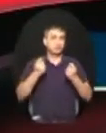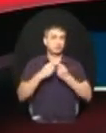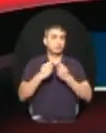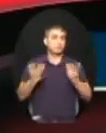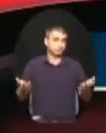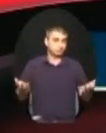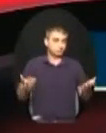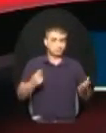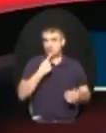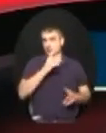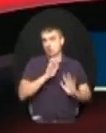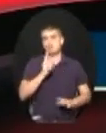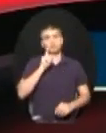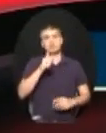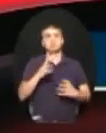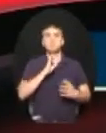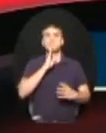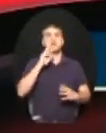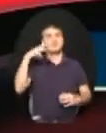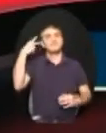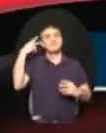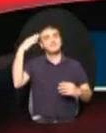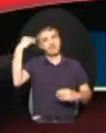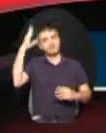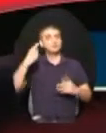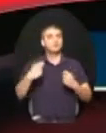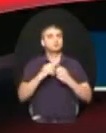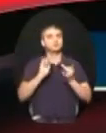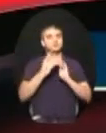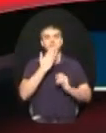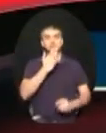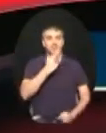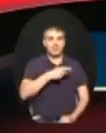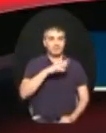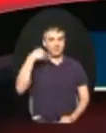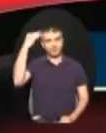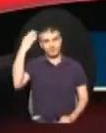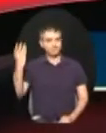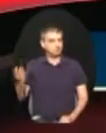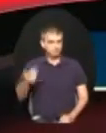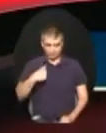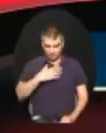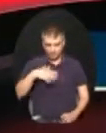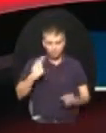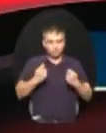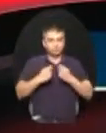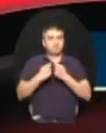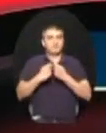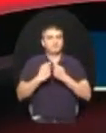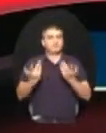שקשור, אמרת שאת לא אוהבת שקוראים לזה הבעיה הפלסטינית, אבל בכל מה שקשור לסכסוך בין ישראל לבין הפלסטינים. אבל אנחנו רוצים להיות